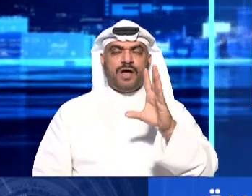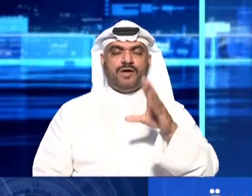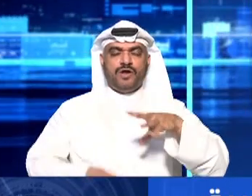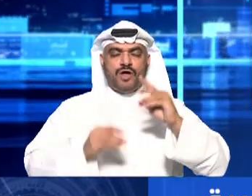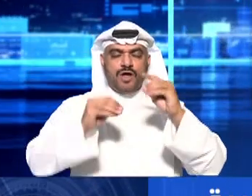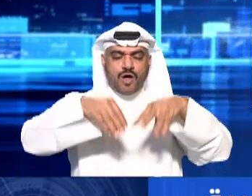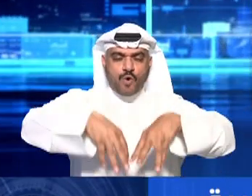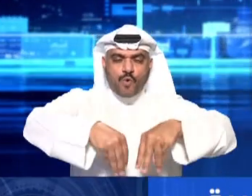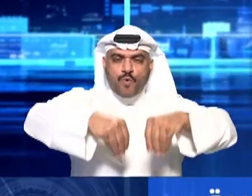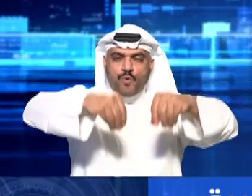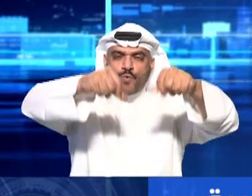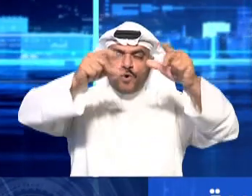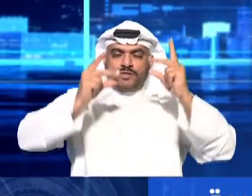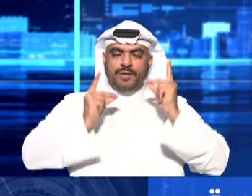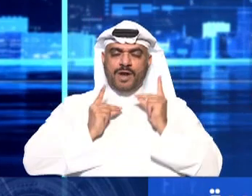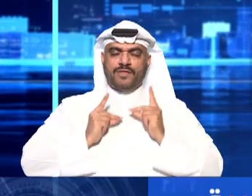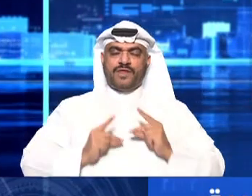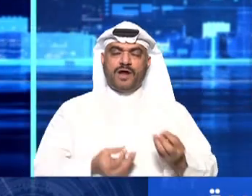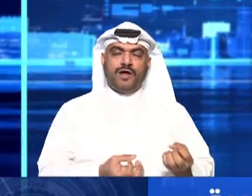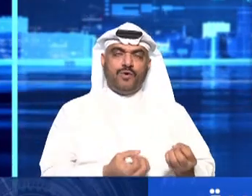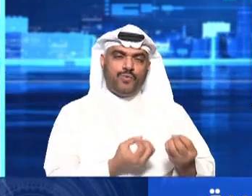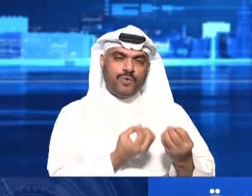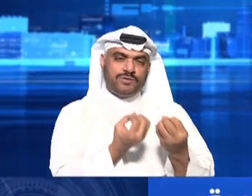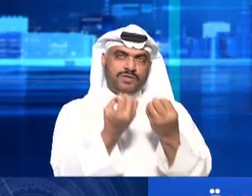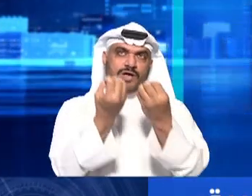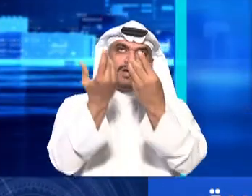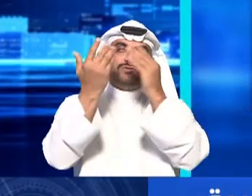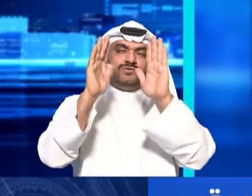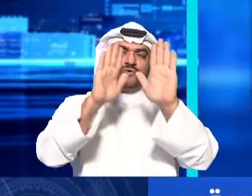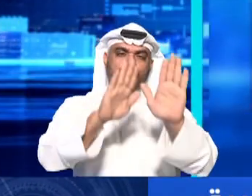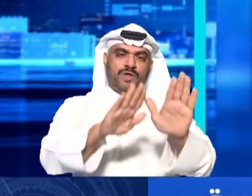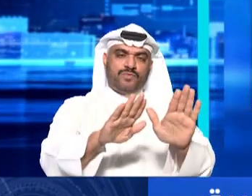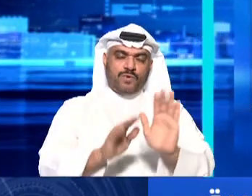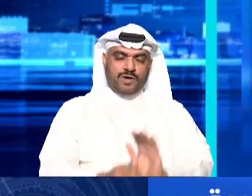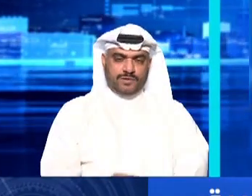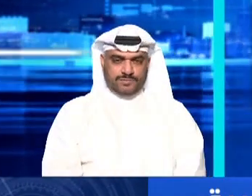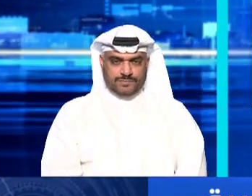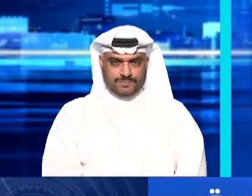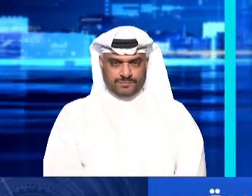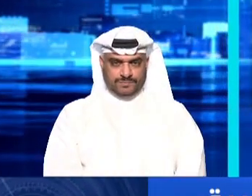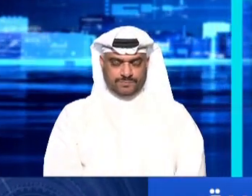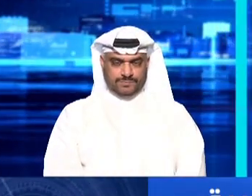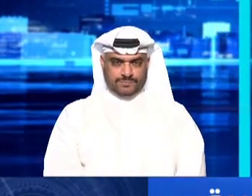صباح الأحمد الجابر الصباح، طيب الله ثراه وجعل الجنة مثواه.